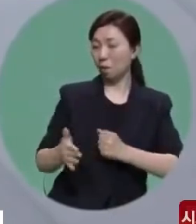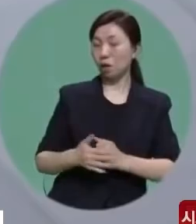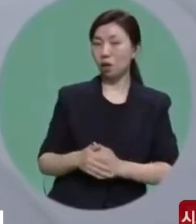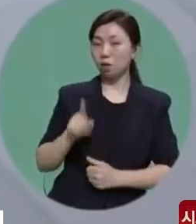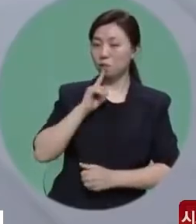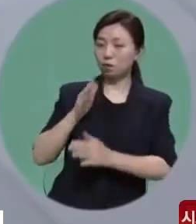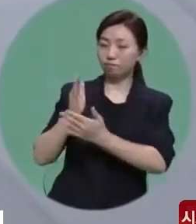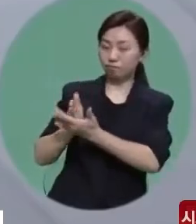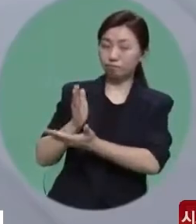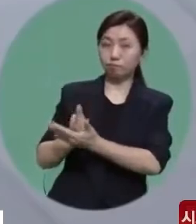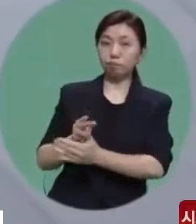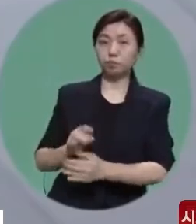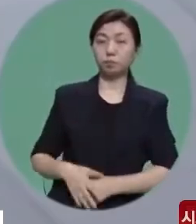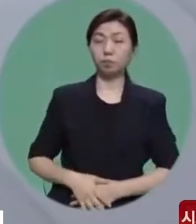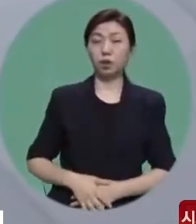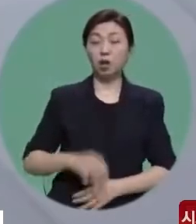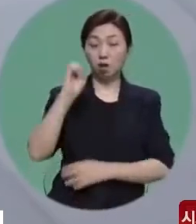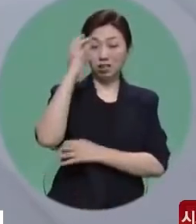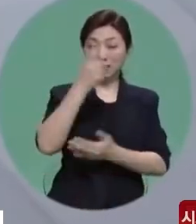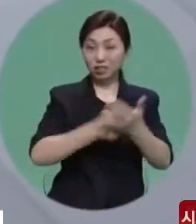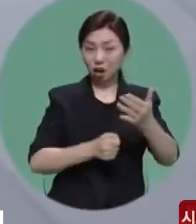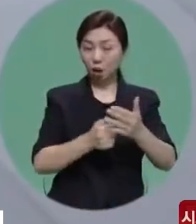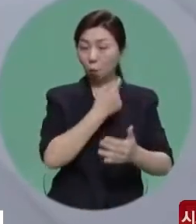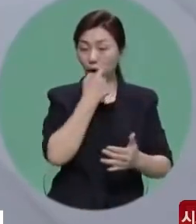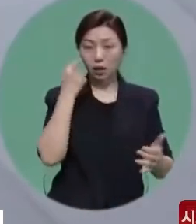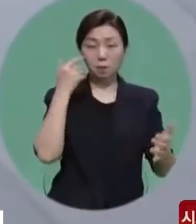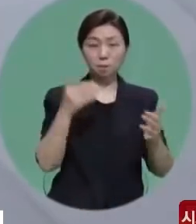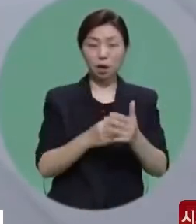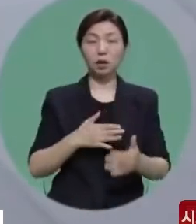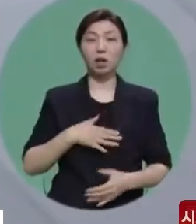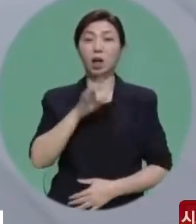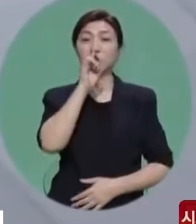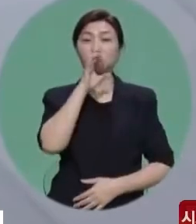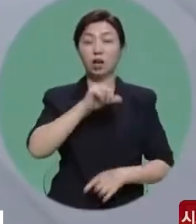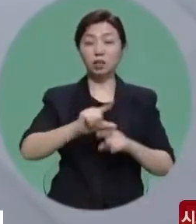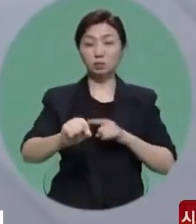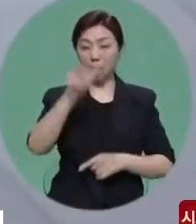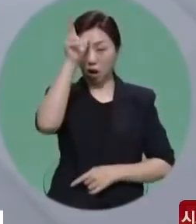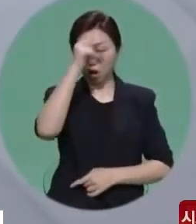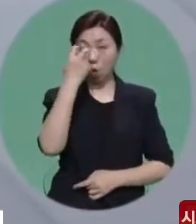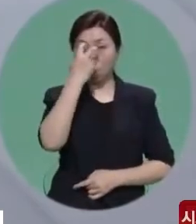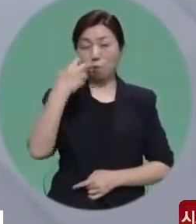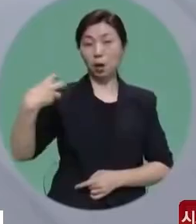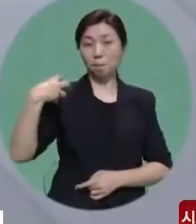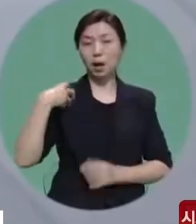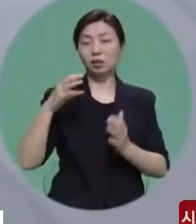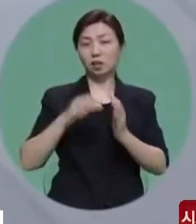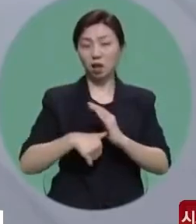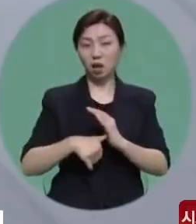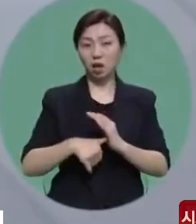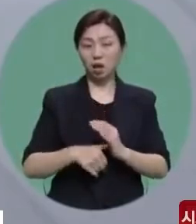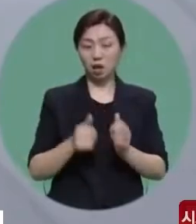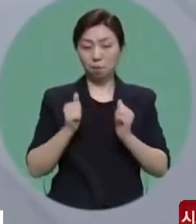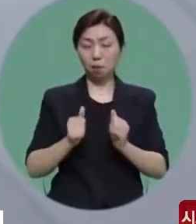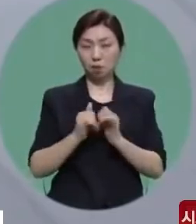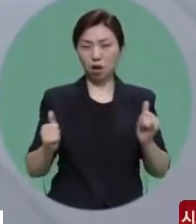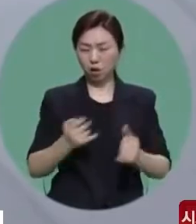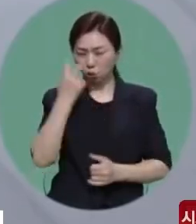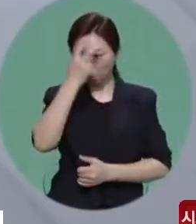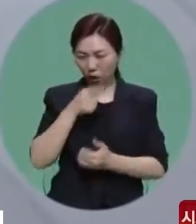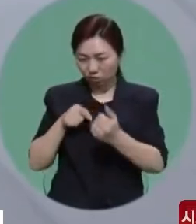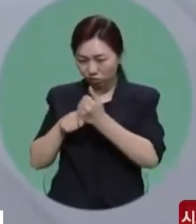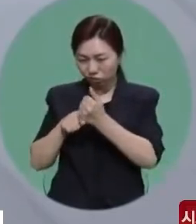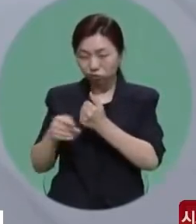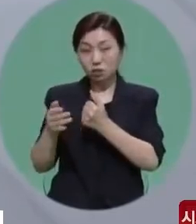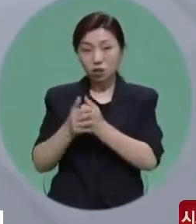이미 확인 해 주셨지 않습니까 제가 중앙지 권장 할 때 예 그 보관 들 수사를 많이 해서